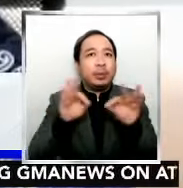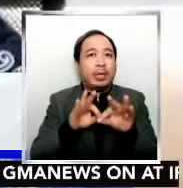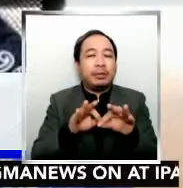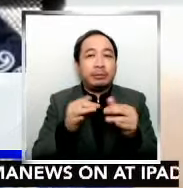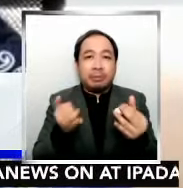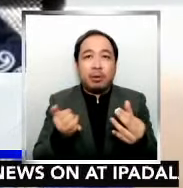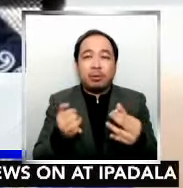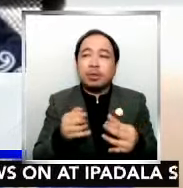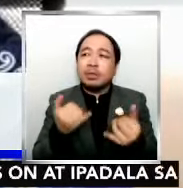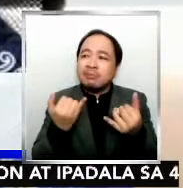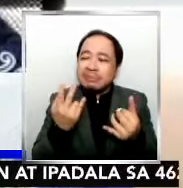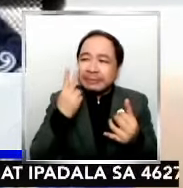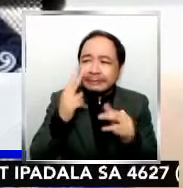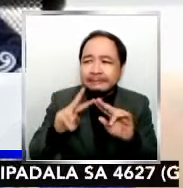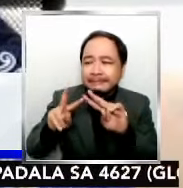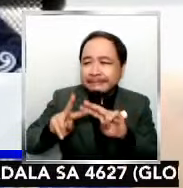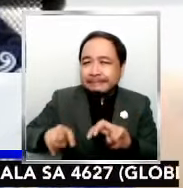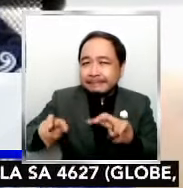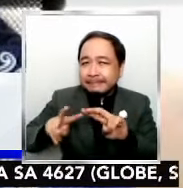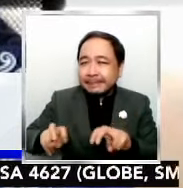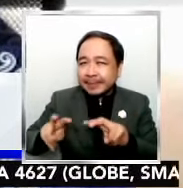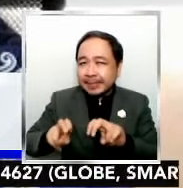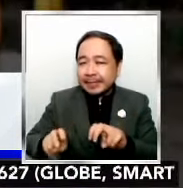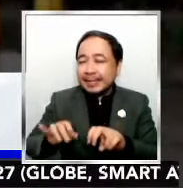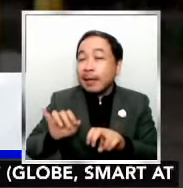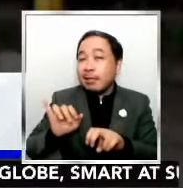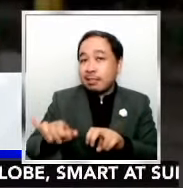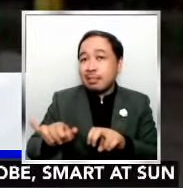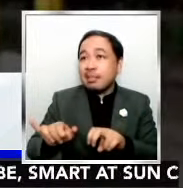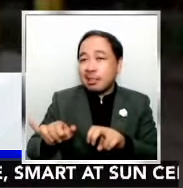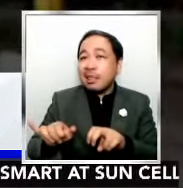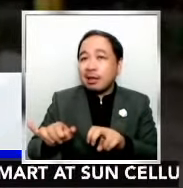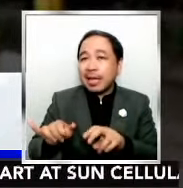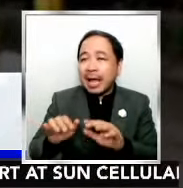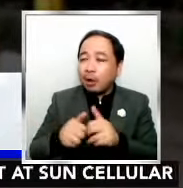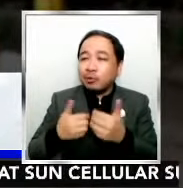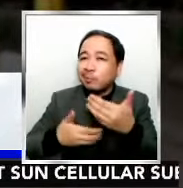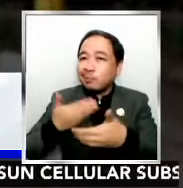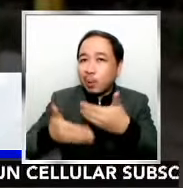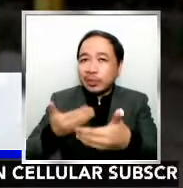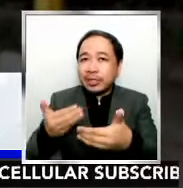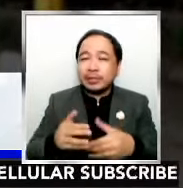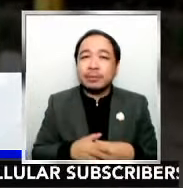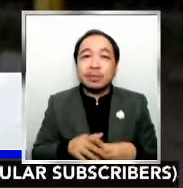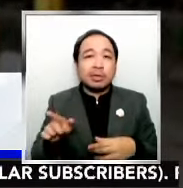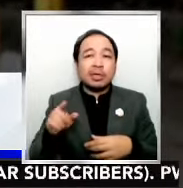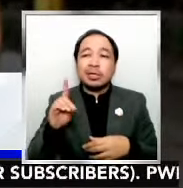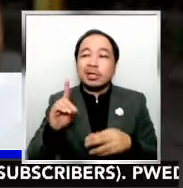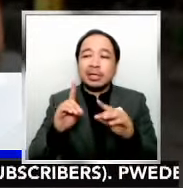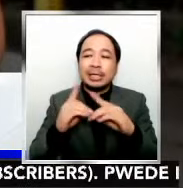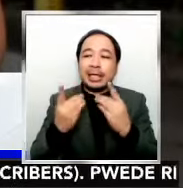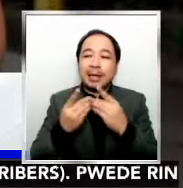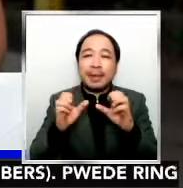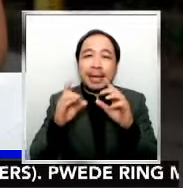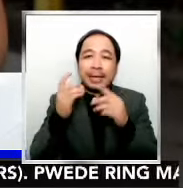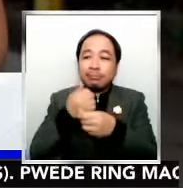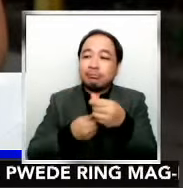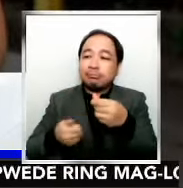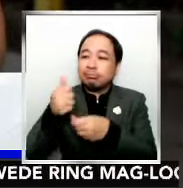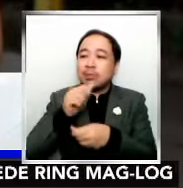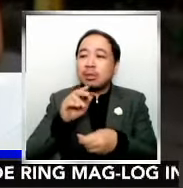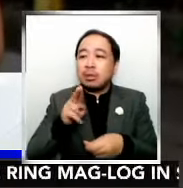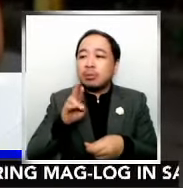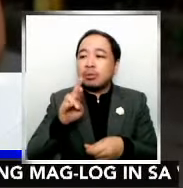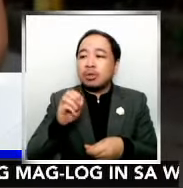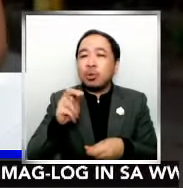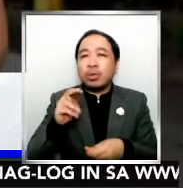thinking in those terms. Ayon kay Secretary Briones, binigyan na rin daw sila at ang Department of Health ni Pangulong